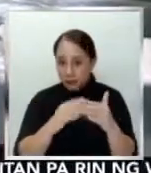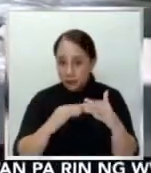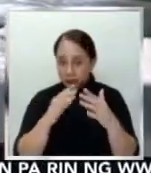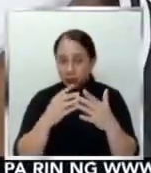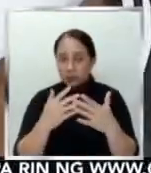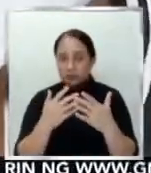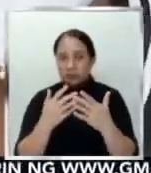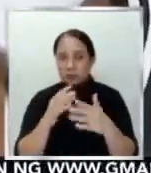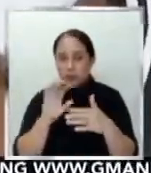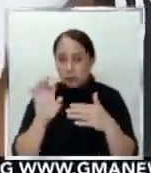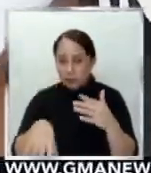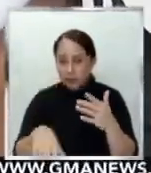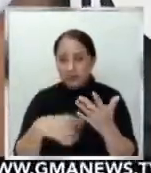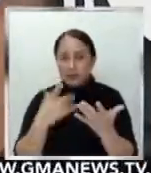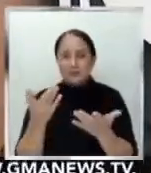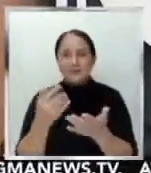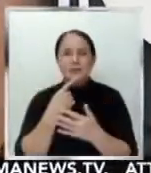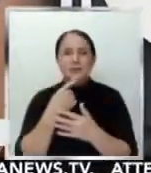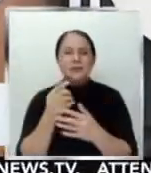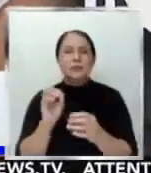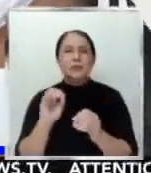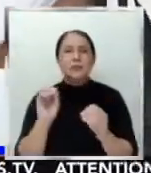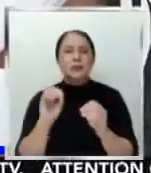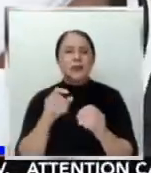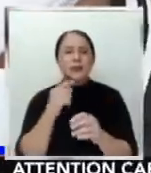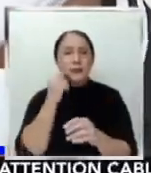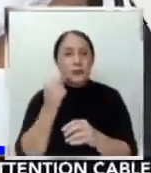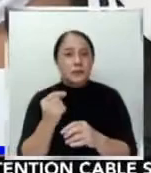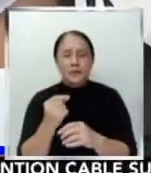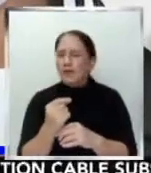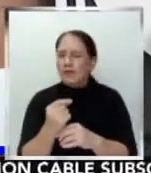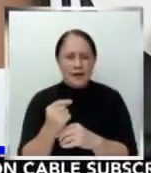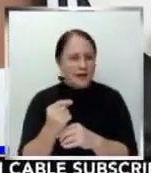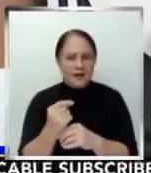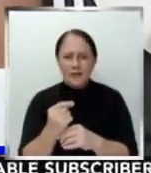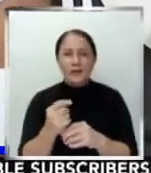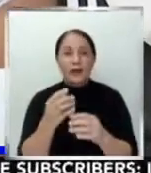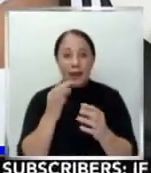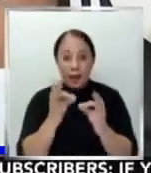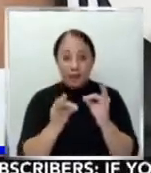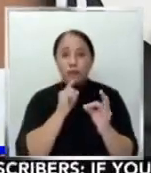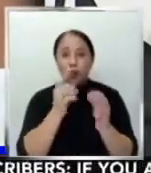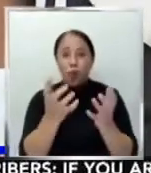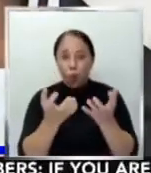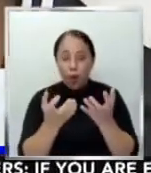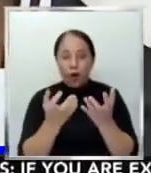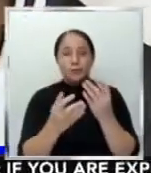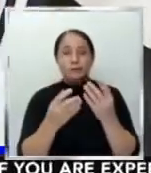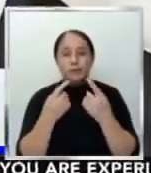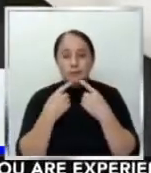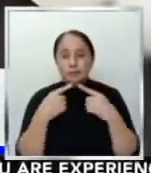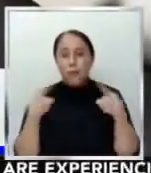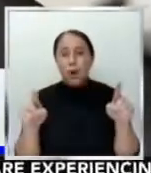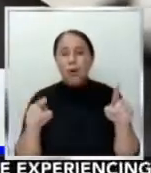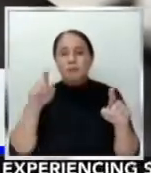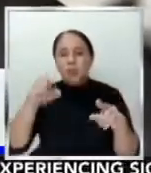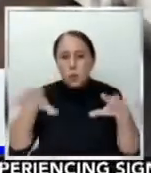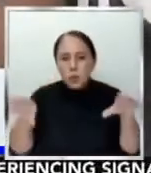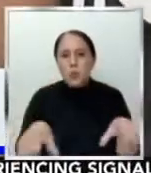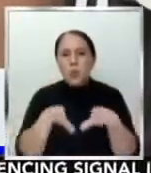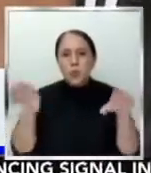Janessa. Wala pong imposible kung gusto mo pong bumangon sa kahirapan, magpusigi kang maghanap